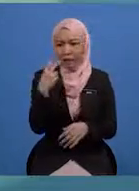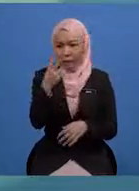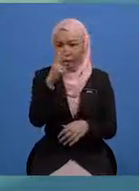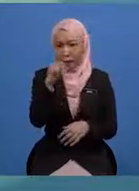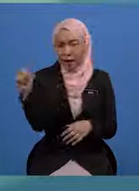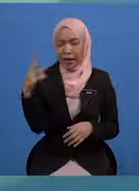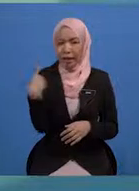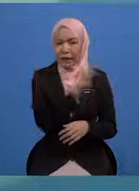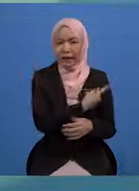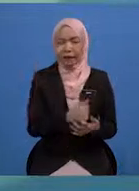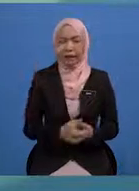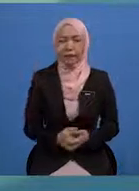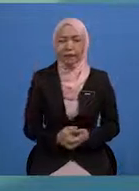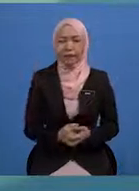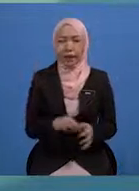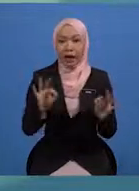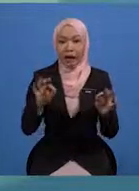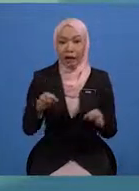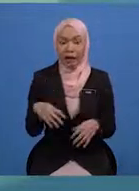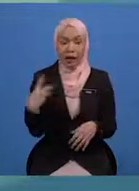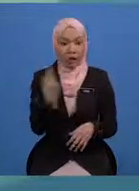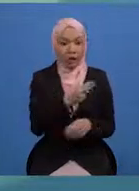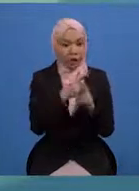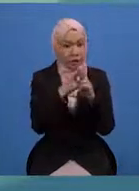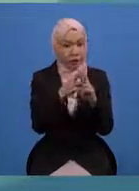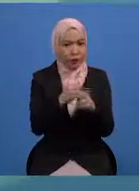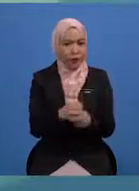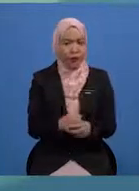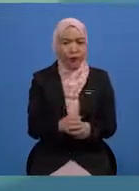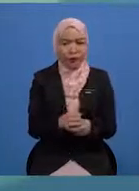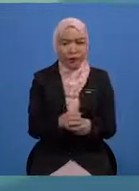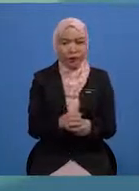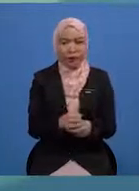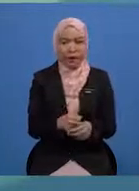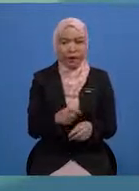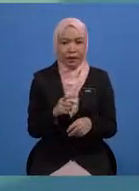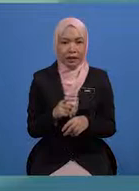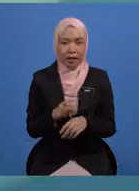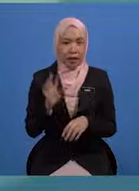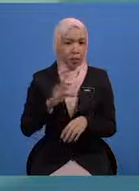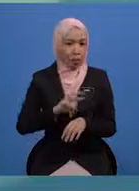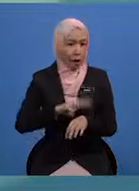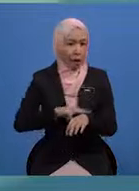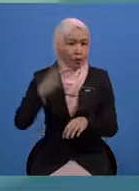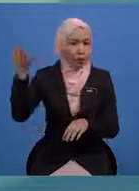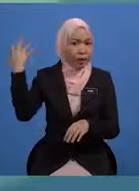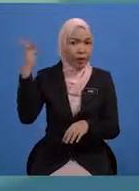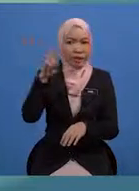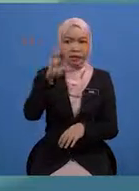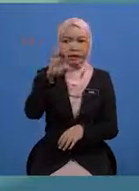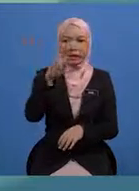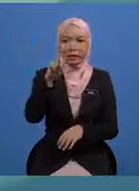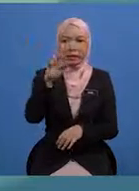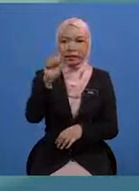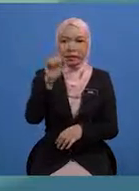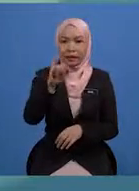Jika kita rujuk proses catan semasa zaman Renaissance, banyak karya pada zaman itu